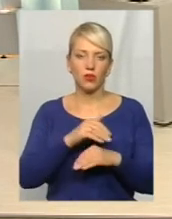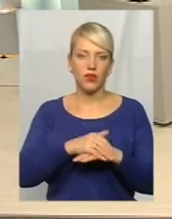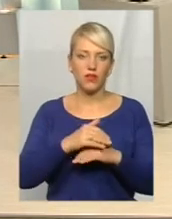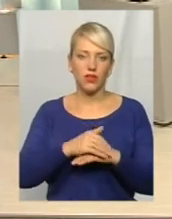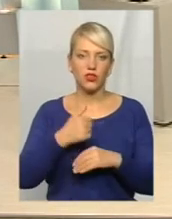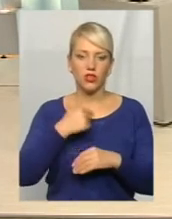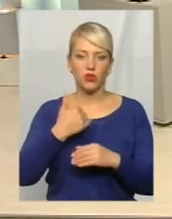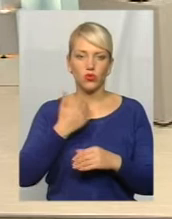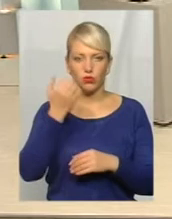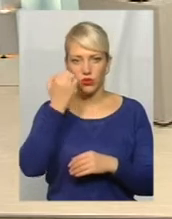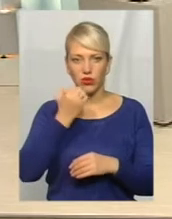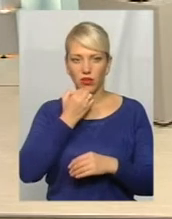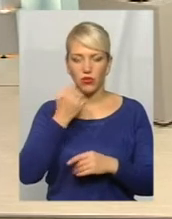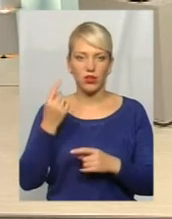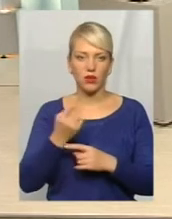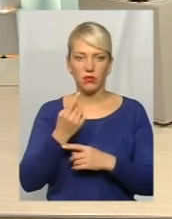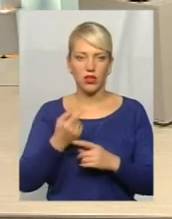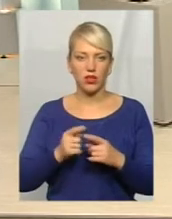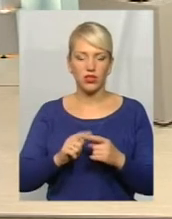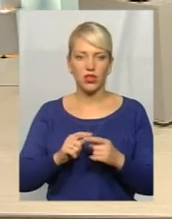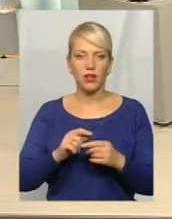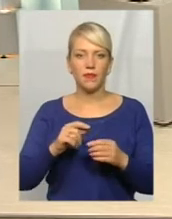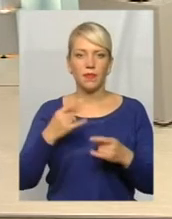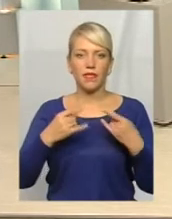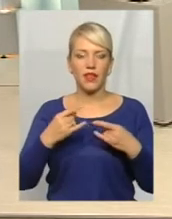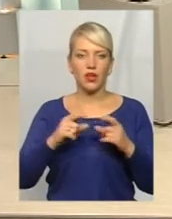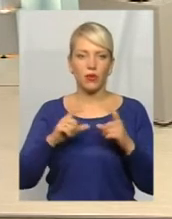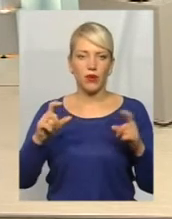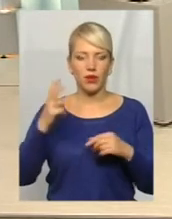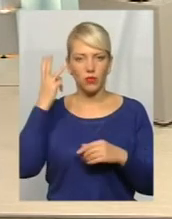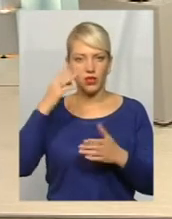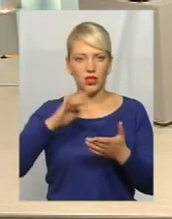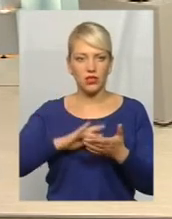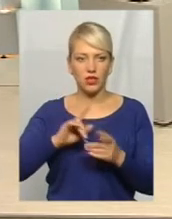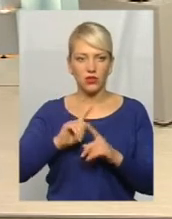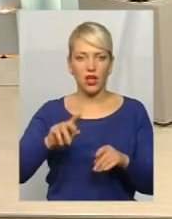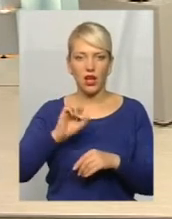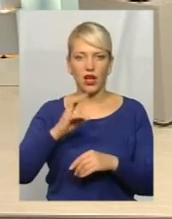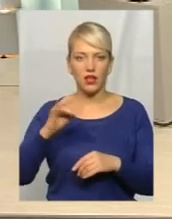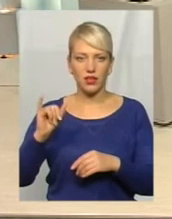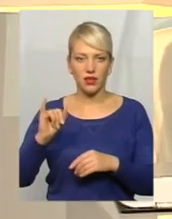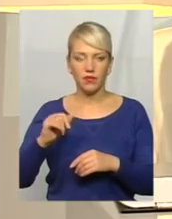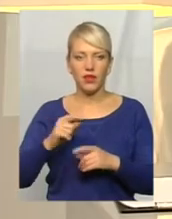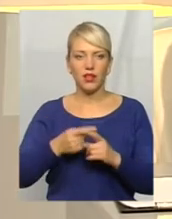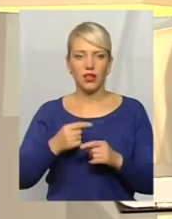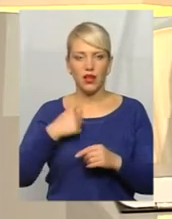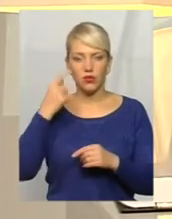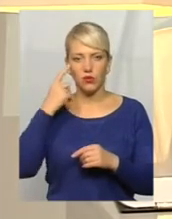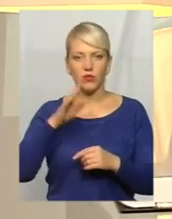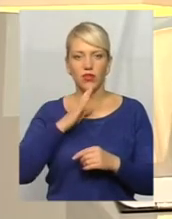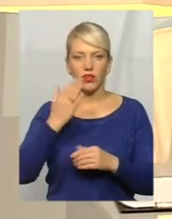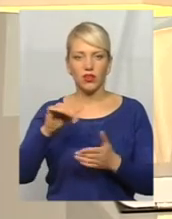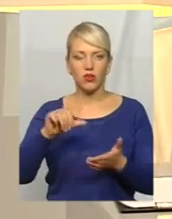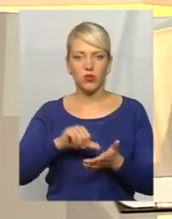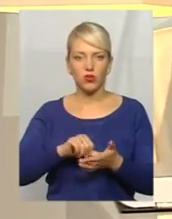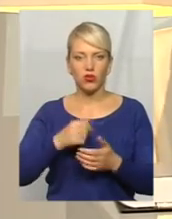Добрий вечір. Подякувати найперше якраз такі телекампанії «Поділля Центр», особливо пані Ані. Я думаю, що це з її